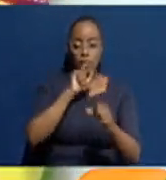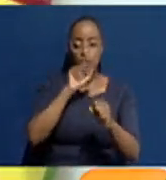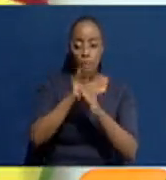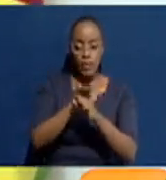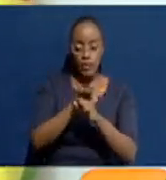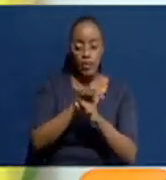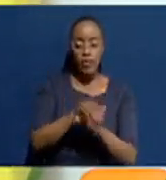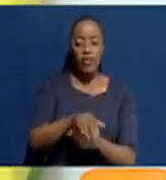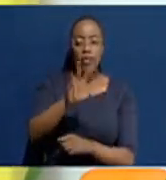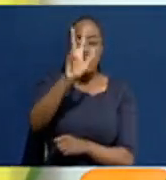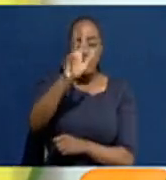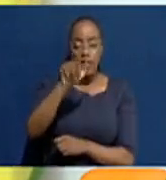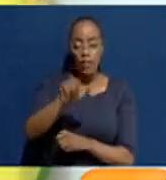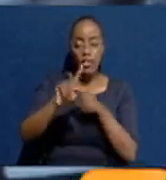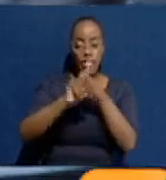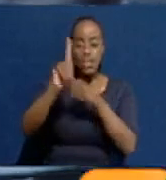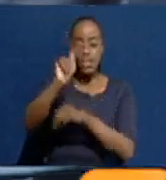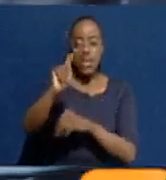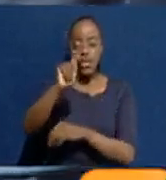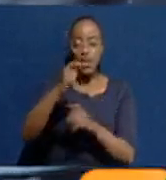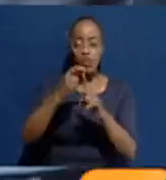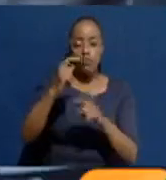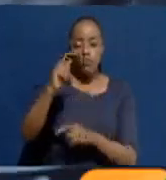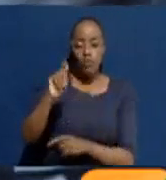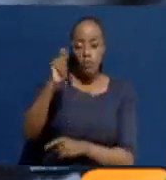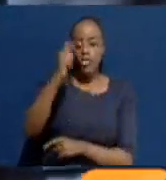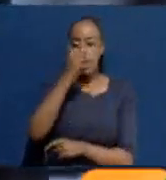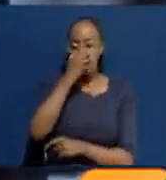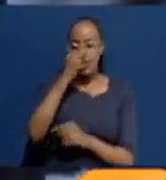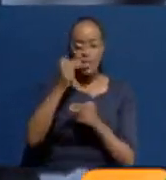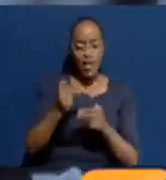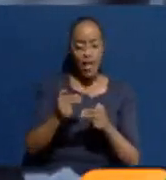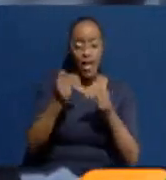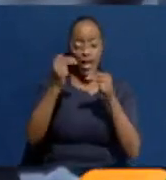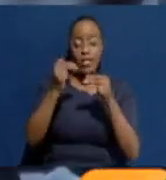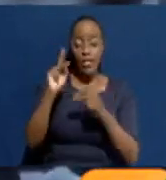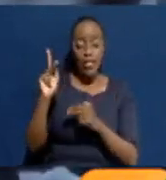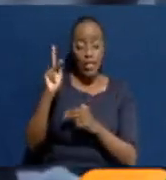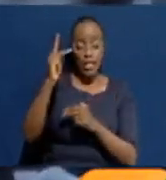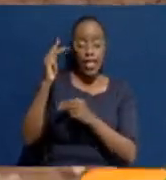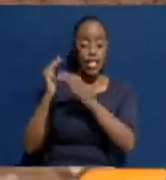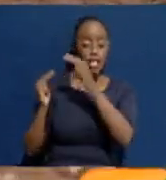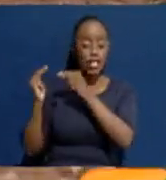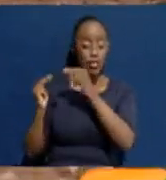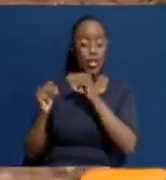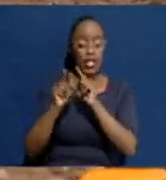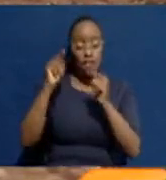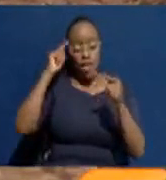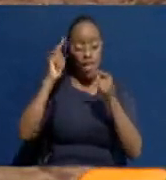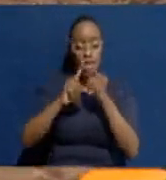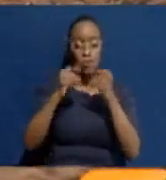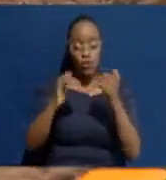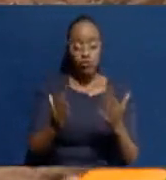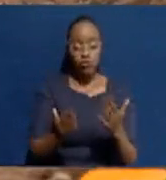Bajeti ya shilingi trilioni 3.6 ya Rais William Ruto ni ya juu zaidi katika historia ya taifa hili na inapania kupiga